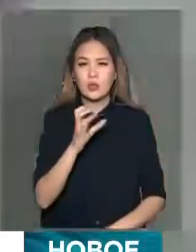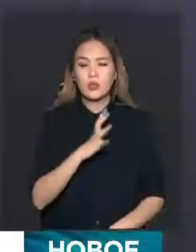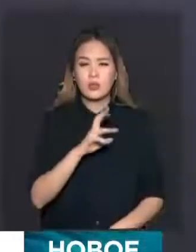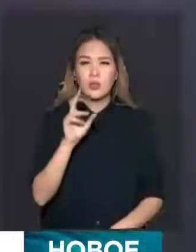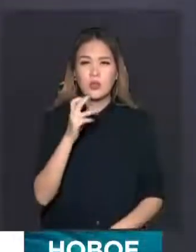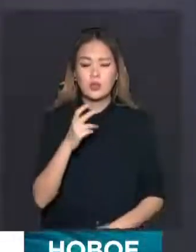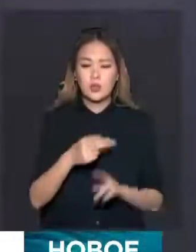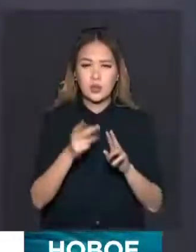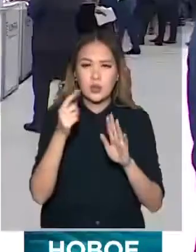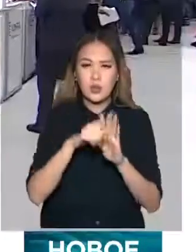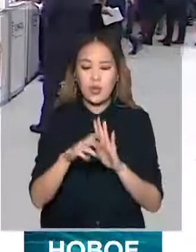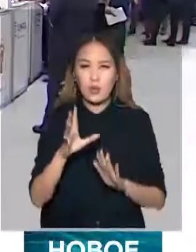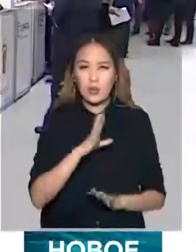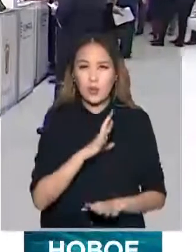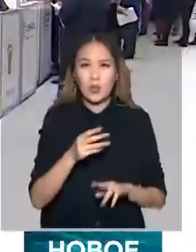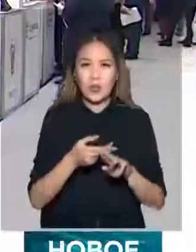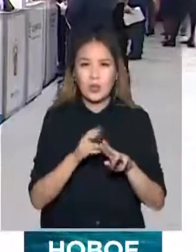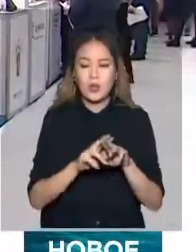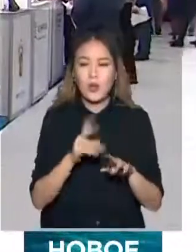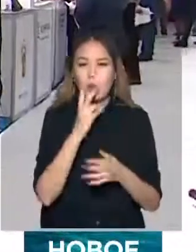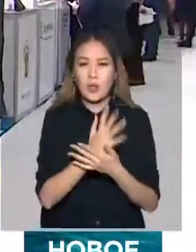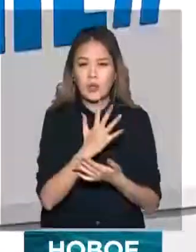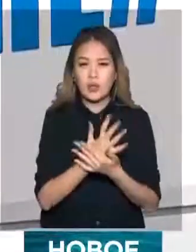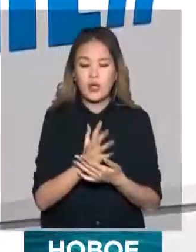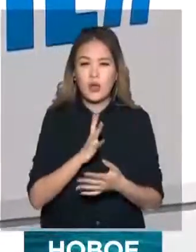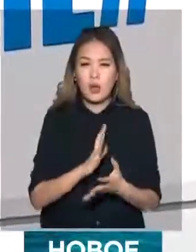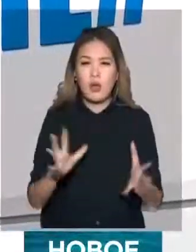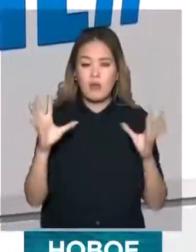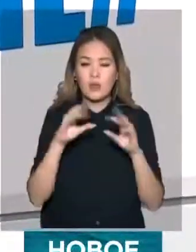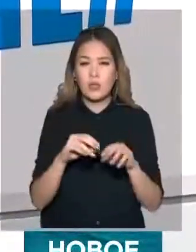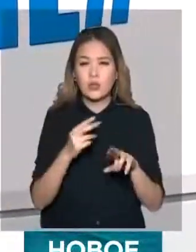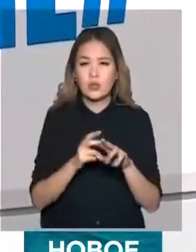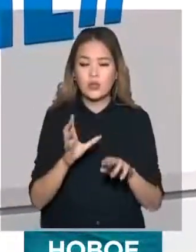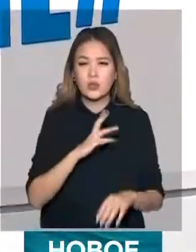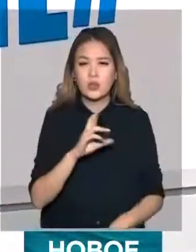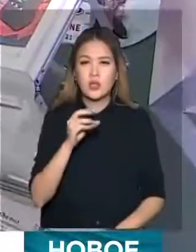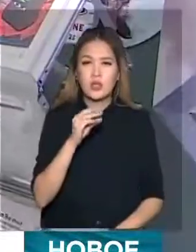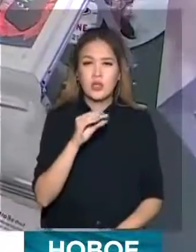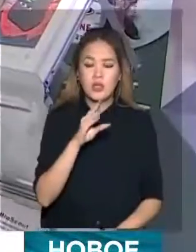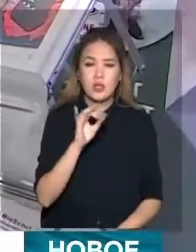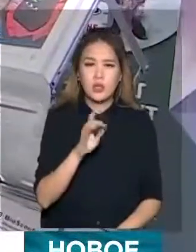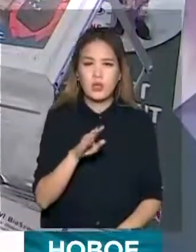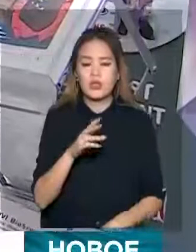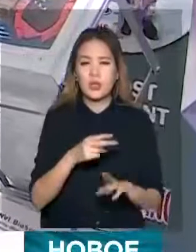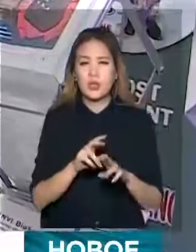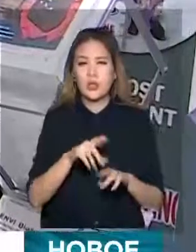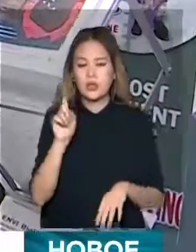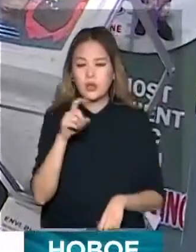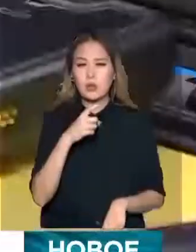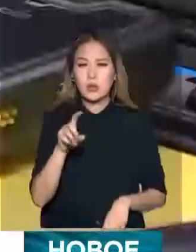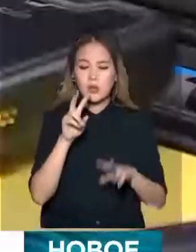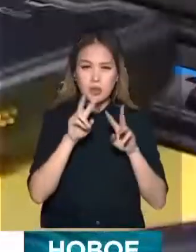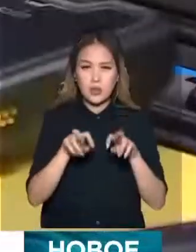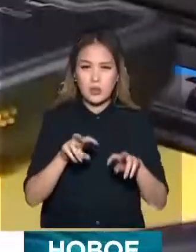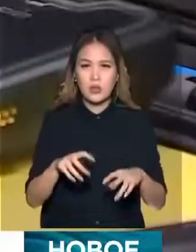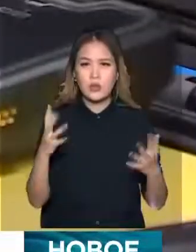биологической защиты компания CBRN Центры представила уникальные комплекты. Среди них детектор на радиацию, прибор химической разведки,